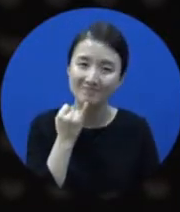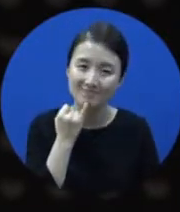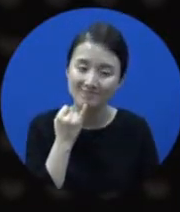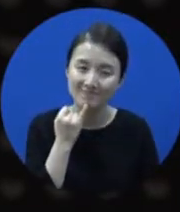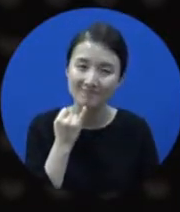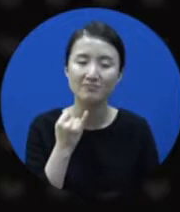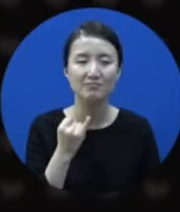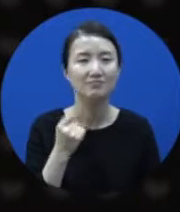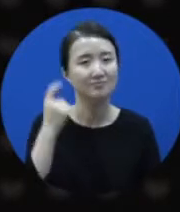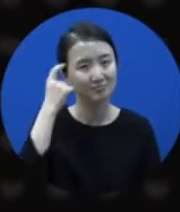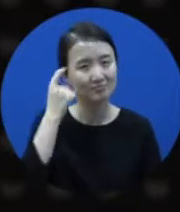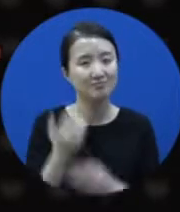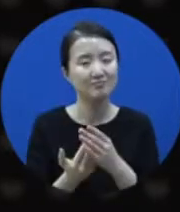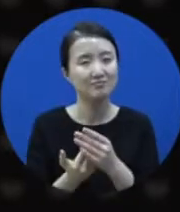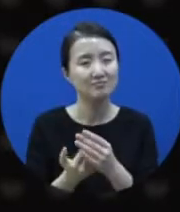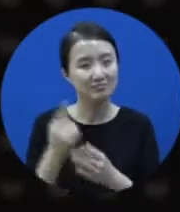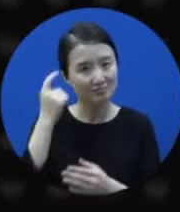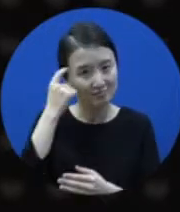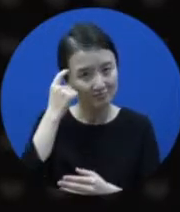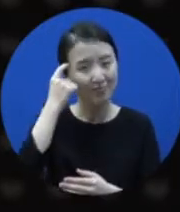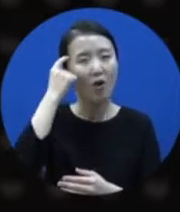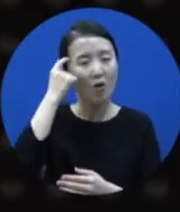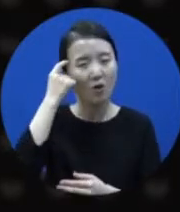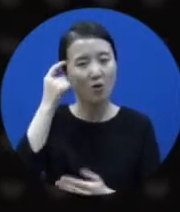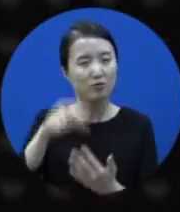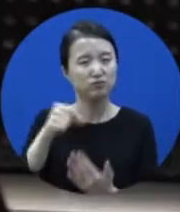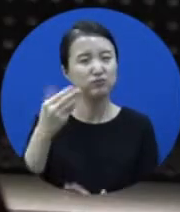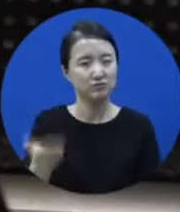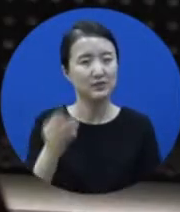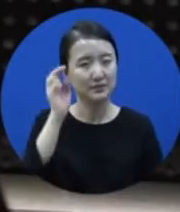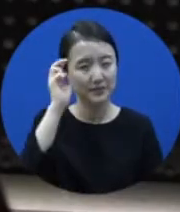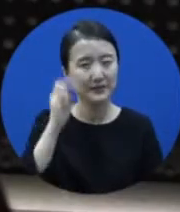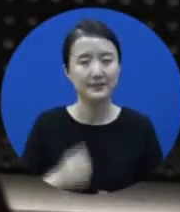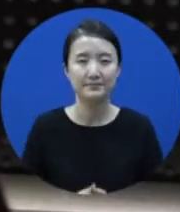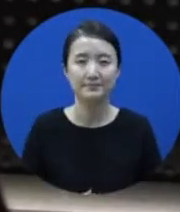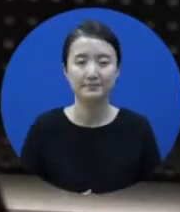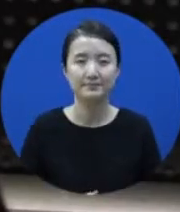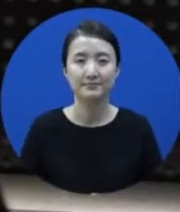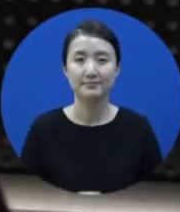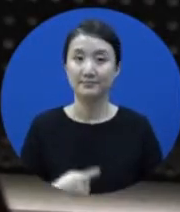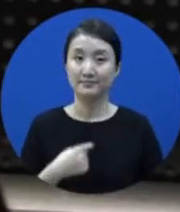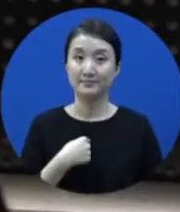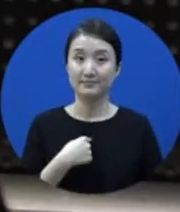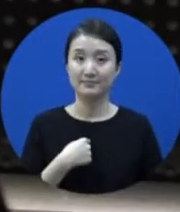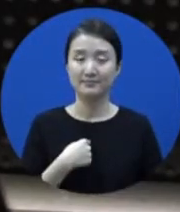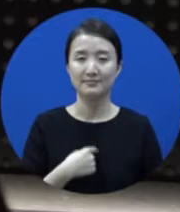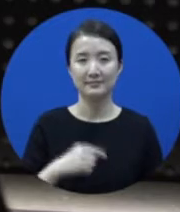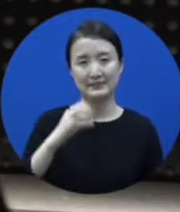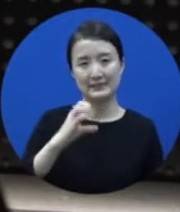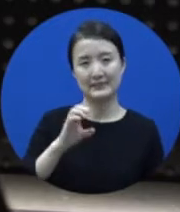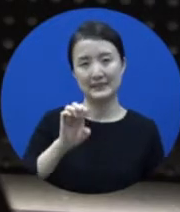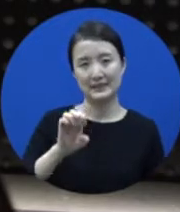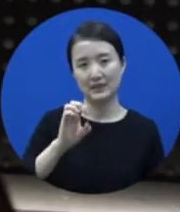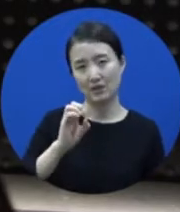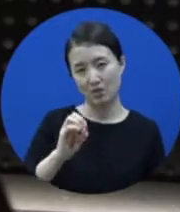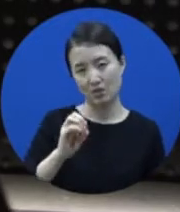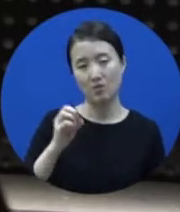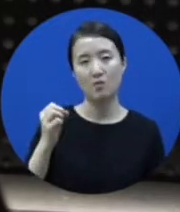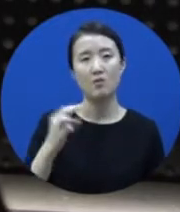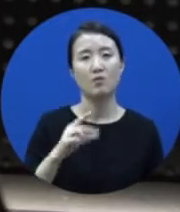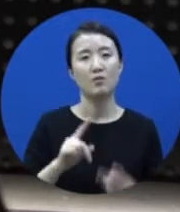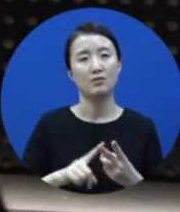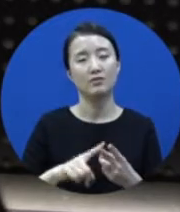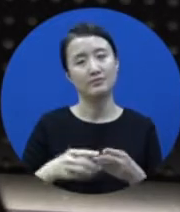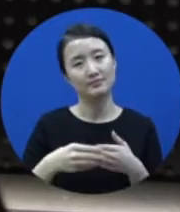듭니다. 제가 특히 이제 CEO들이나 아니면 리더들을 지도할 때는 꼭 하는 말이 있어요.